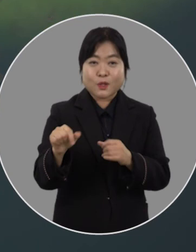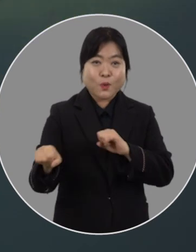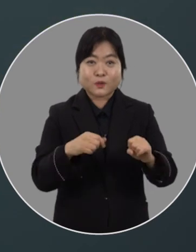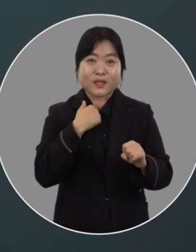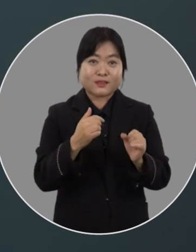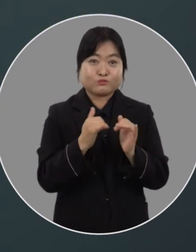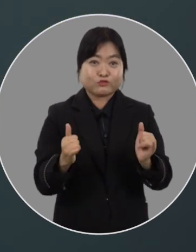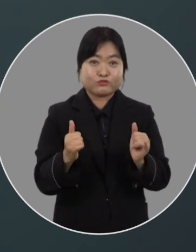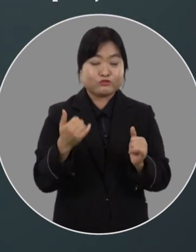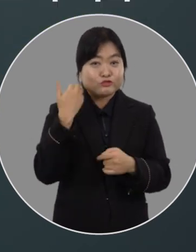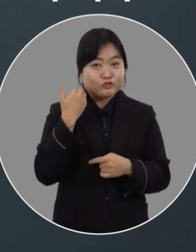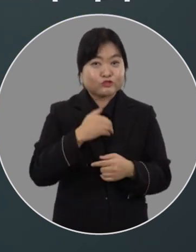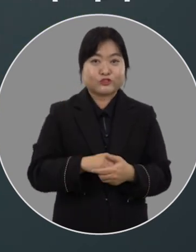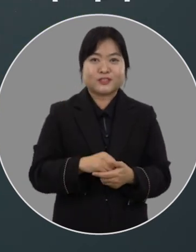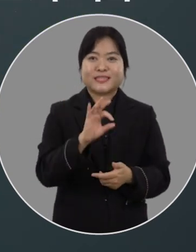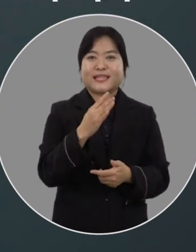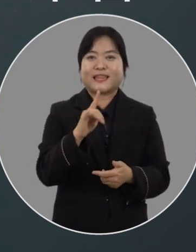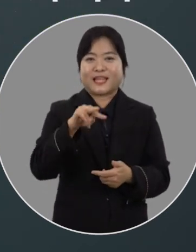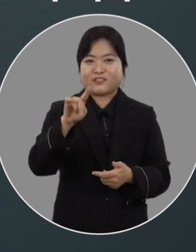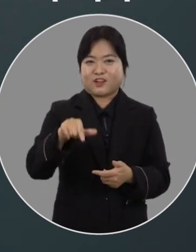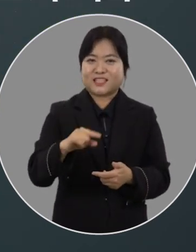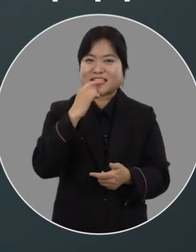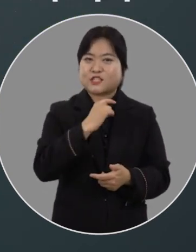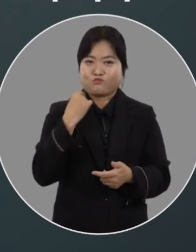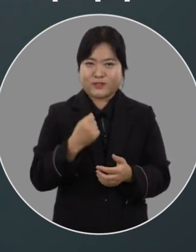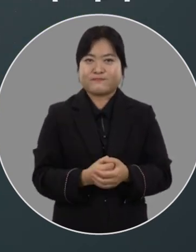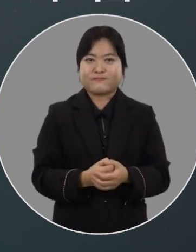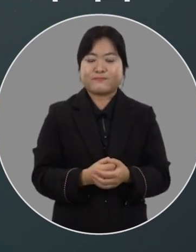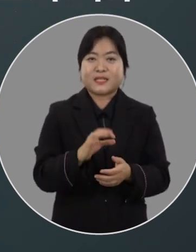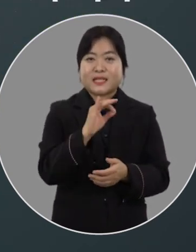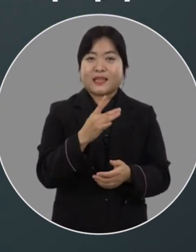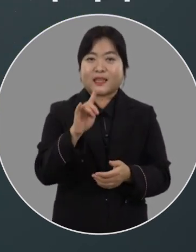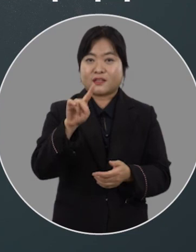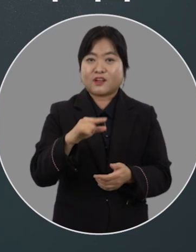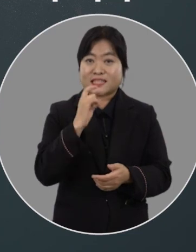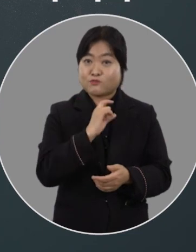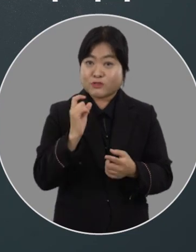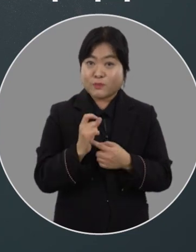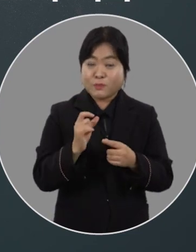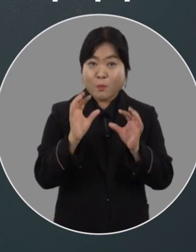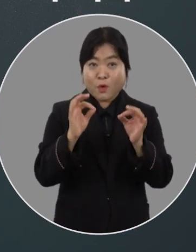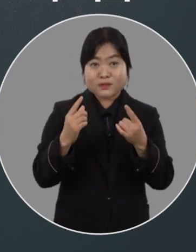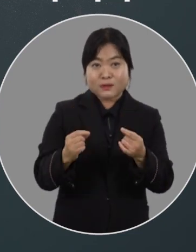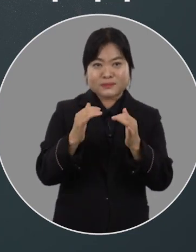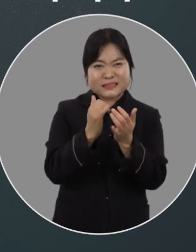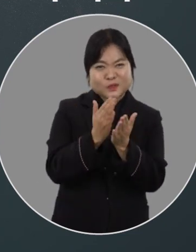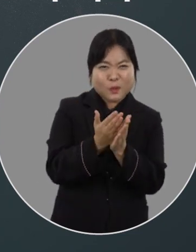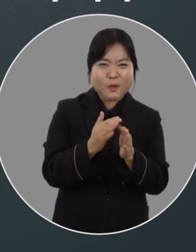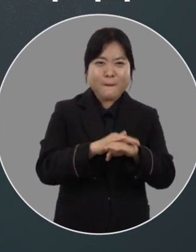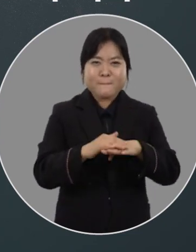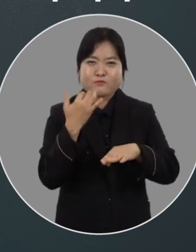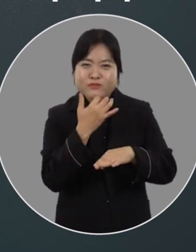이름 기억하시나요? 누구였죠? 이태석 신부님 맞습니다. 바로 이태석 신부님은 보이는 것처럼